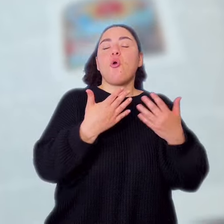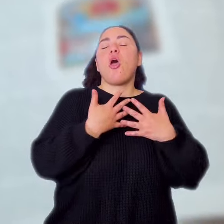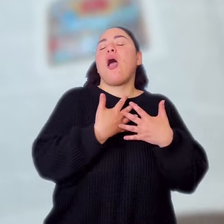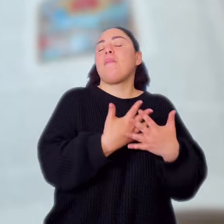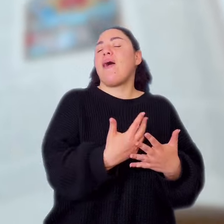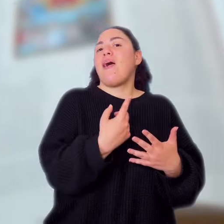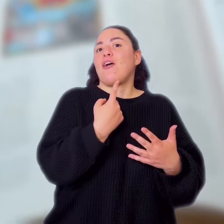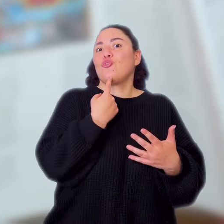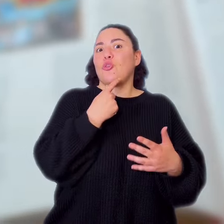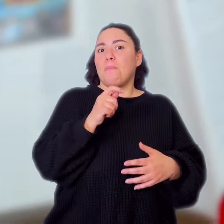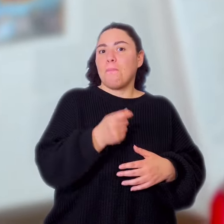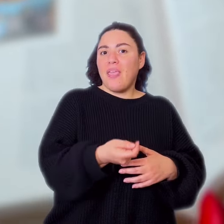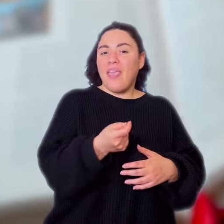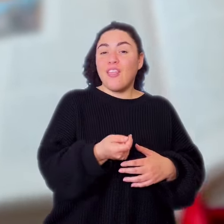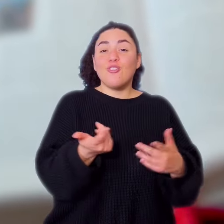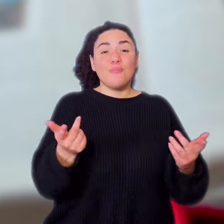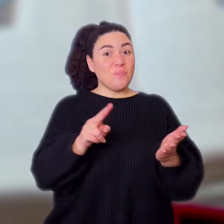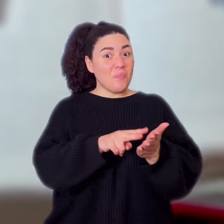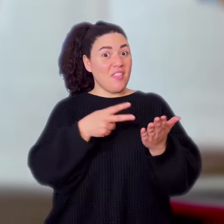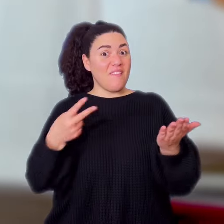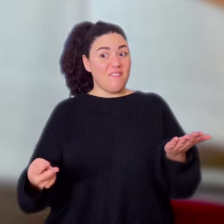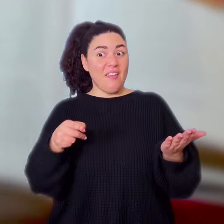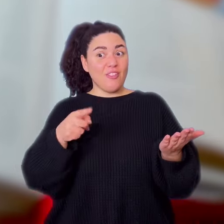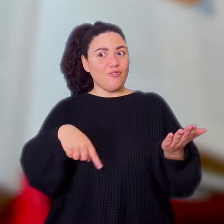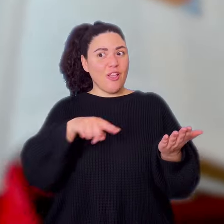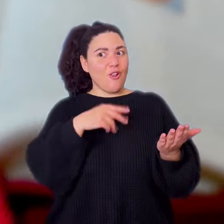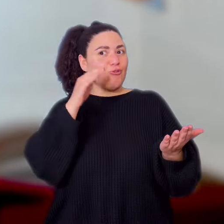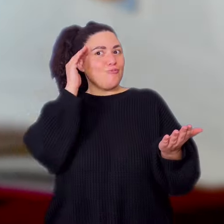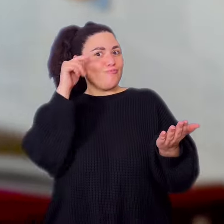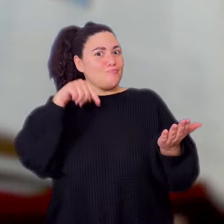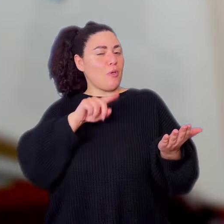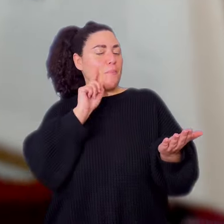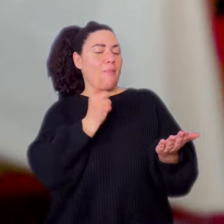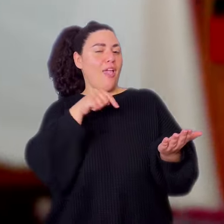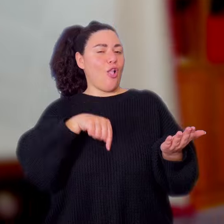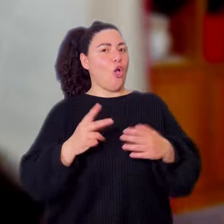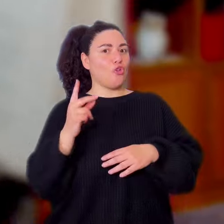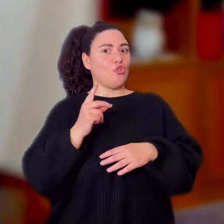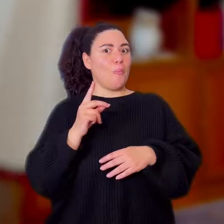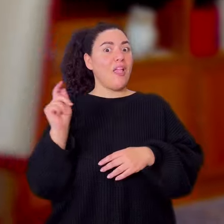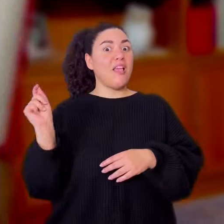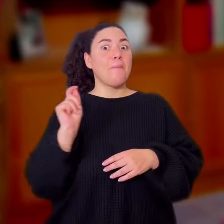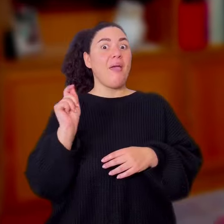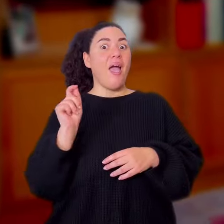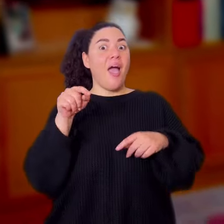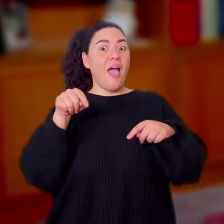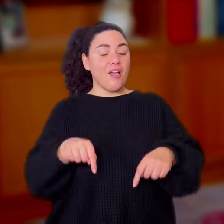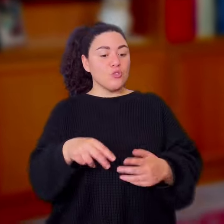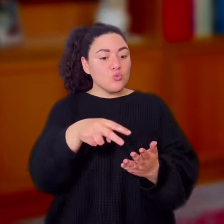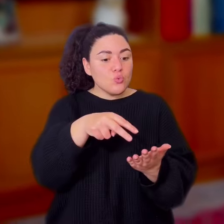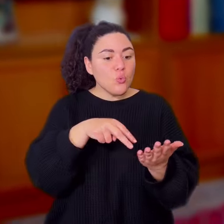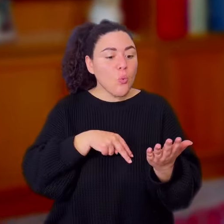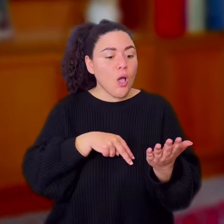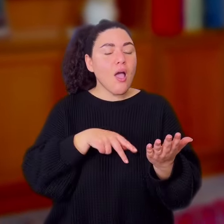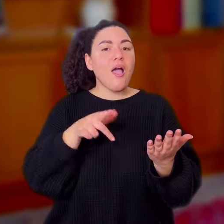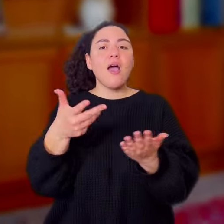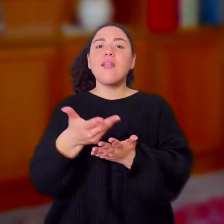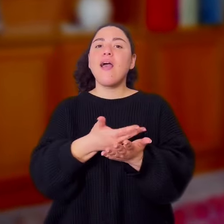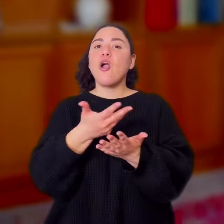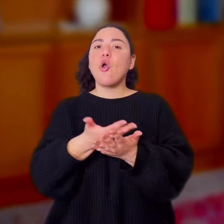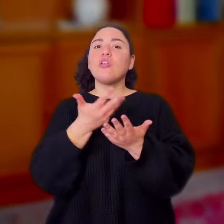Vangelo di Giovanni che abbiamo appena ascoltato che ascolteremo meglio in questa domenica di Pasqua ci narra